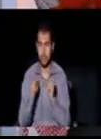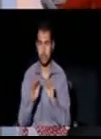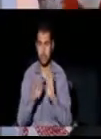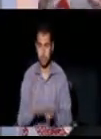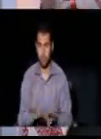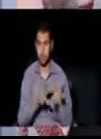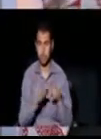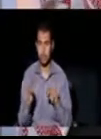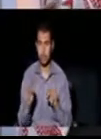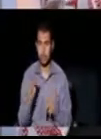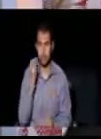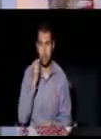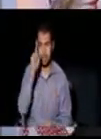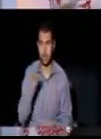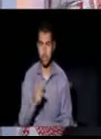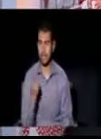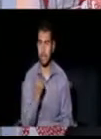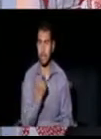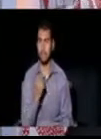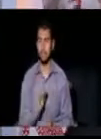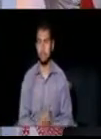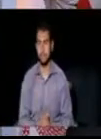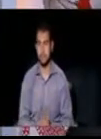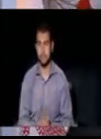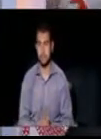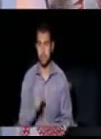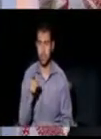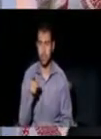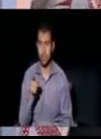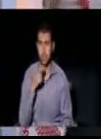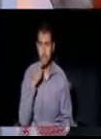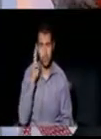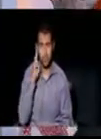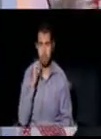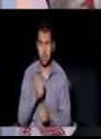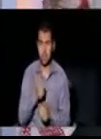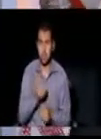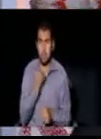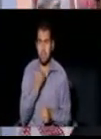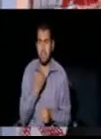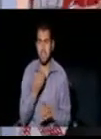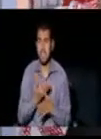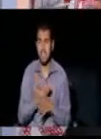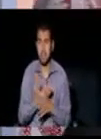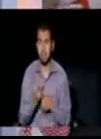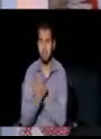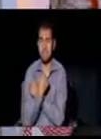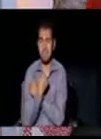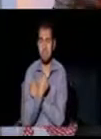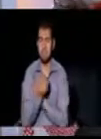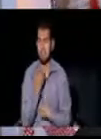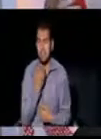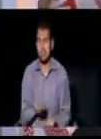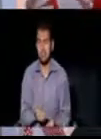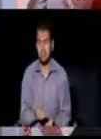احنا ما بنشتغلش، هو غصب عنه ان هو ما بيشتغلش عشان هو ما بيتعلمش. مين اللي ما بيعلموش؟ المدرسه اللي ما بتعلمهمش